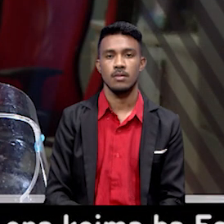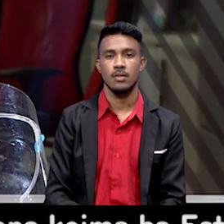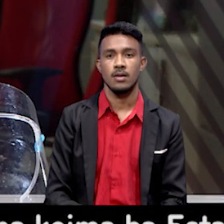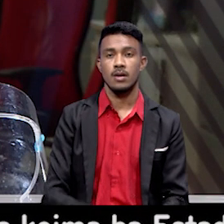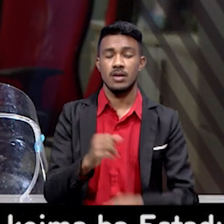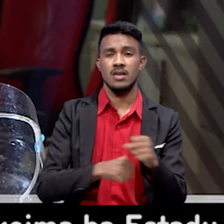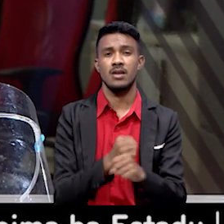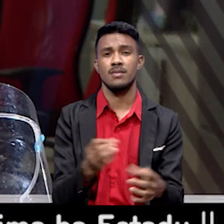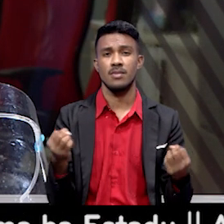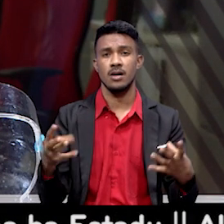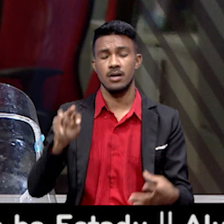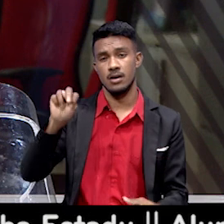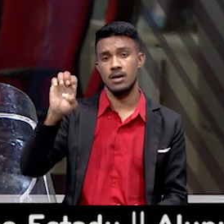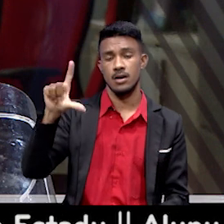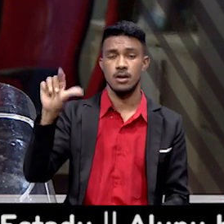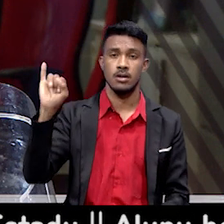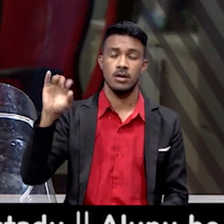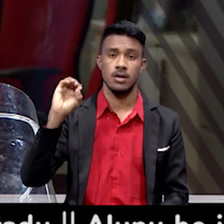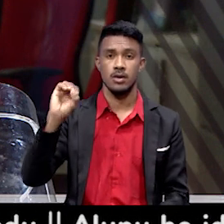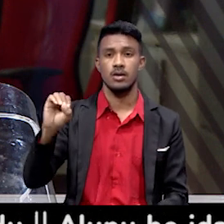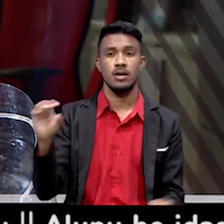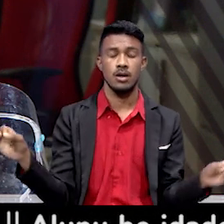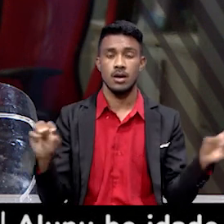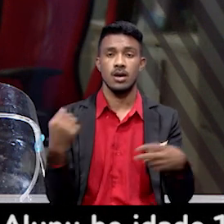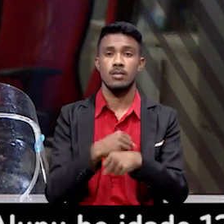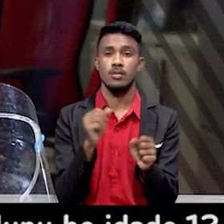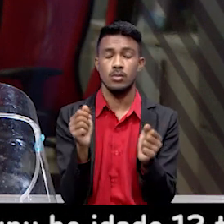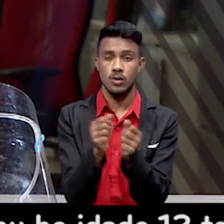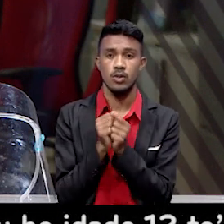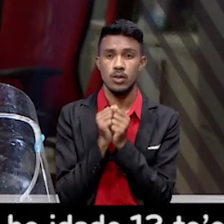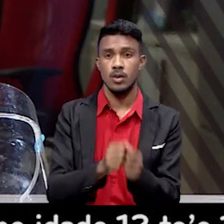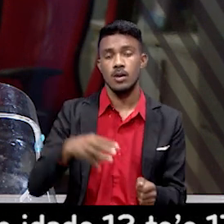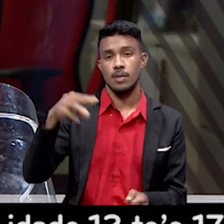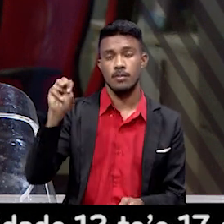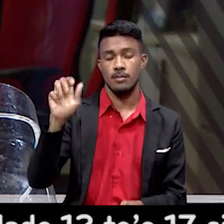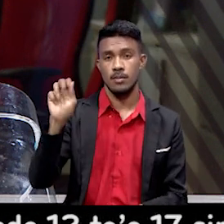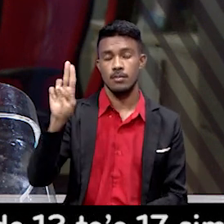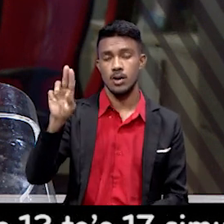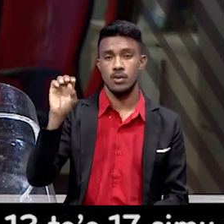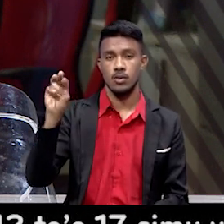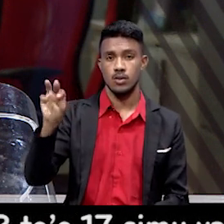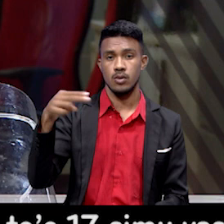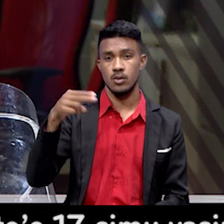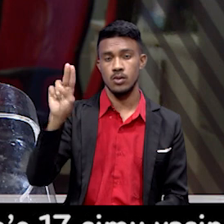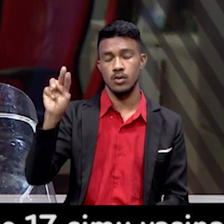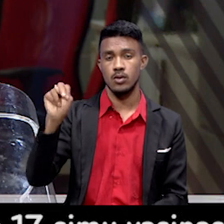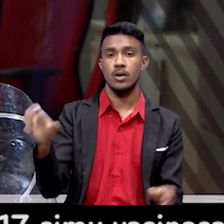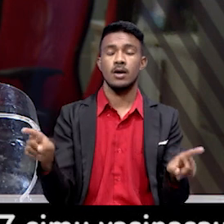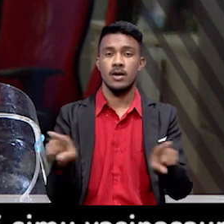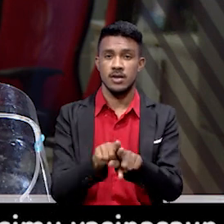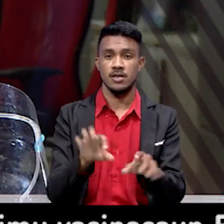Durante tinambarak neli uma quinta o código lagarto la homuto no cuidado uma hunu hanesan familiar asik.